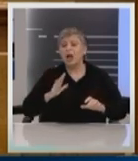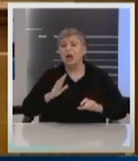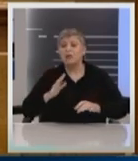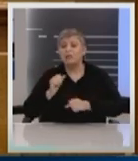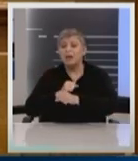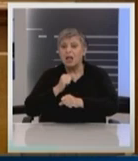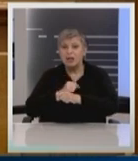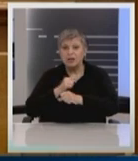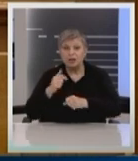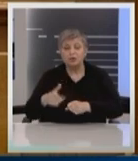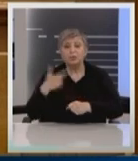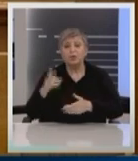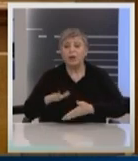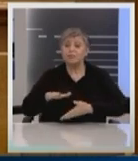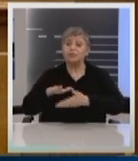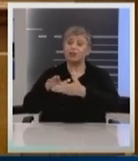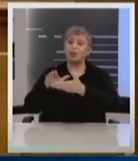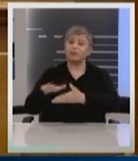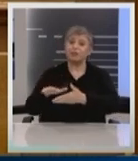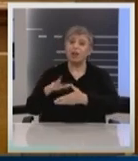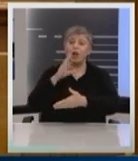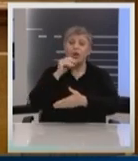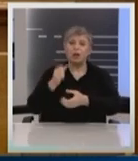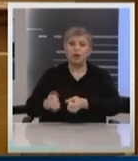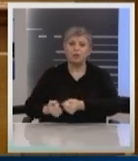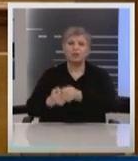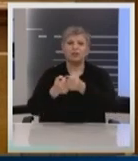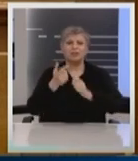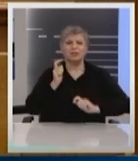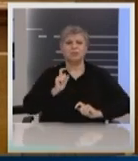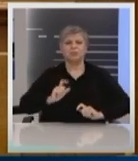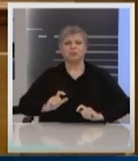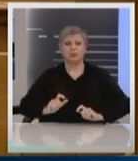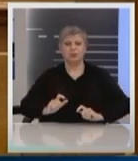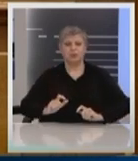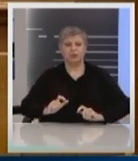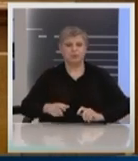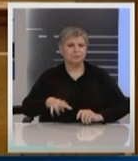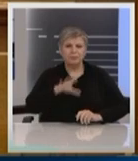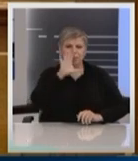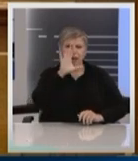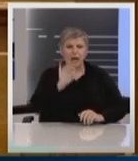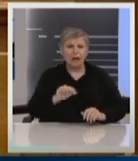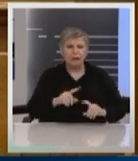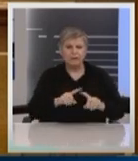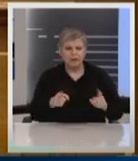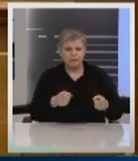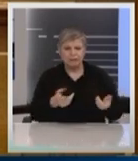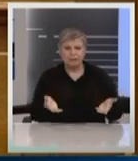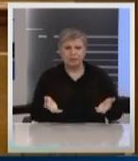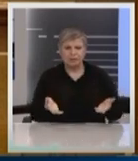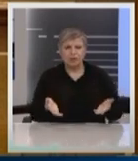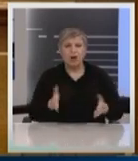ανοίγματά του υπέρ του κεφαλαίου. Ποια είναι η αλήθεια? Η αλήθεια εδώ είναι ότι ο ελληνικός λαός